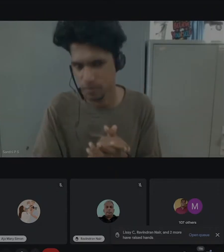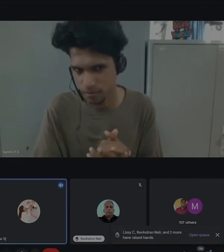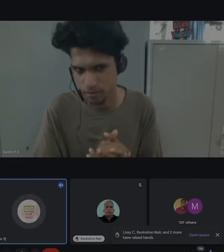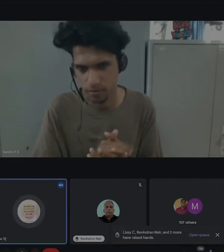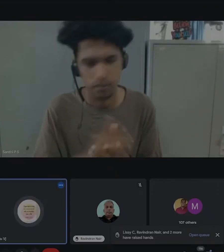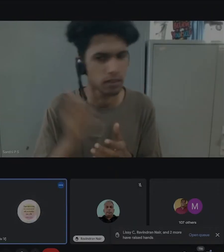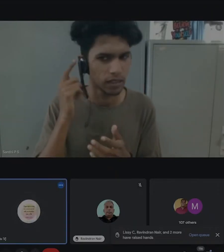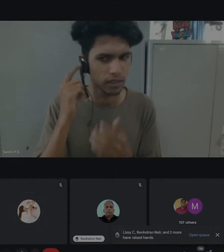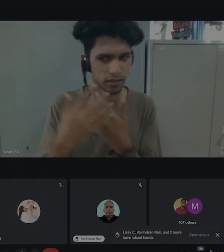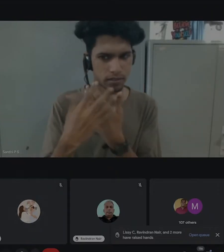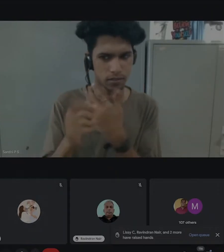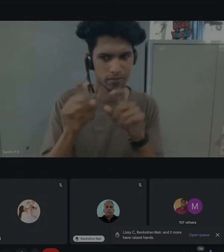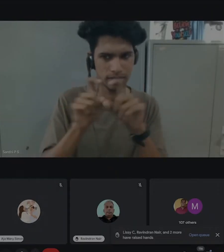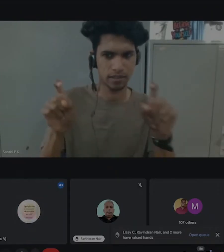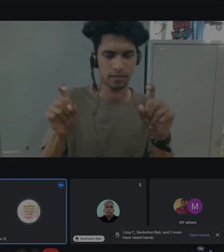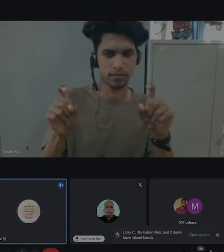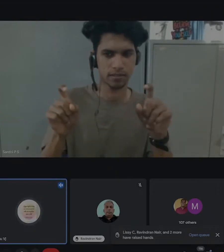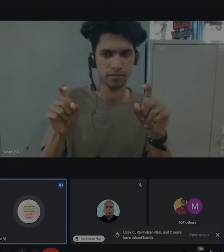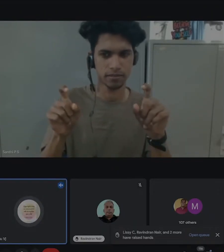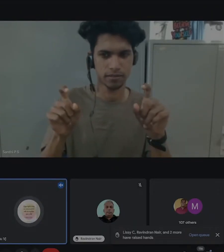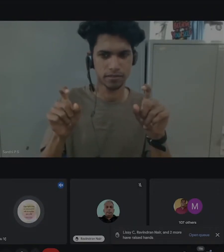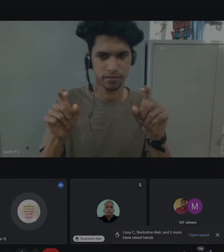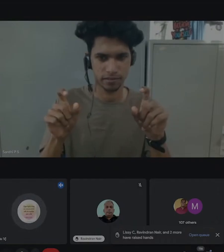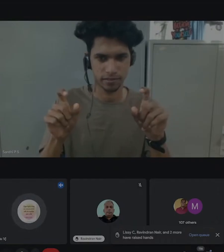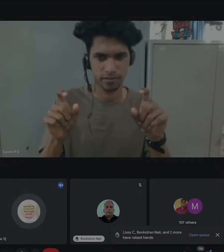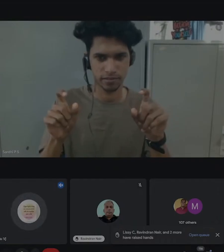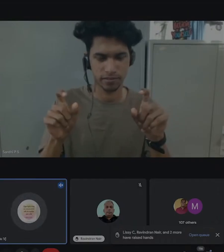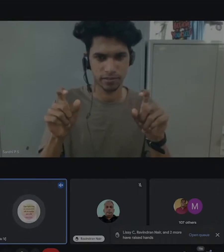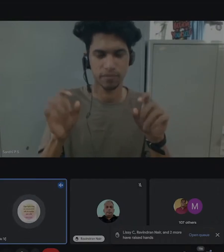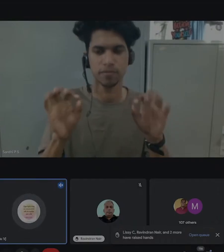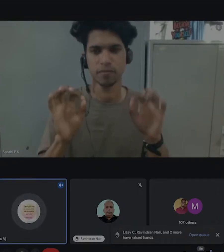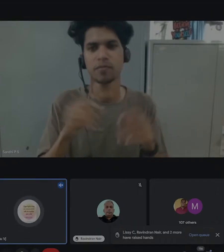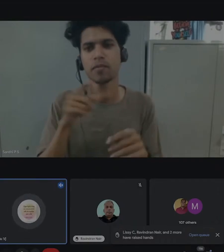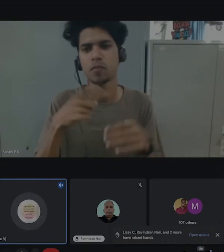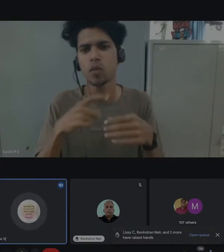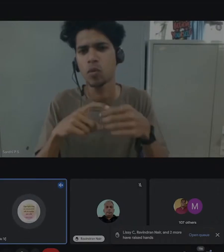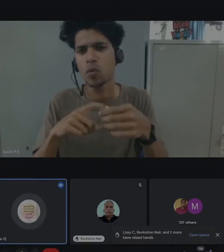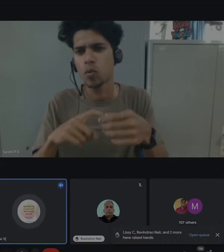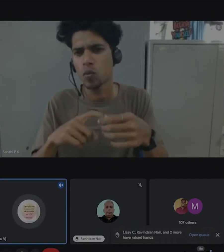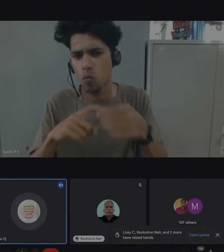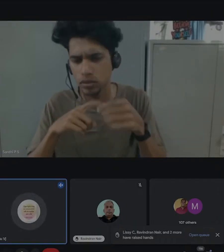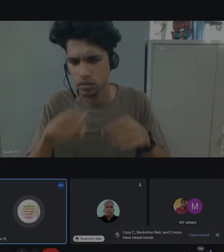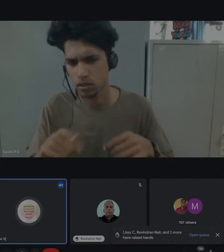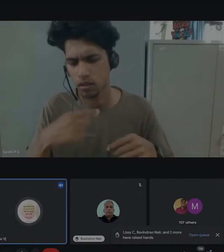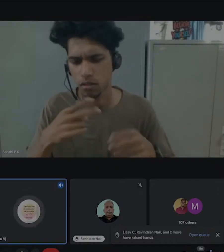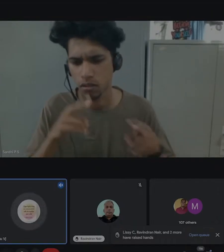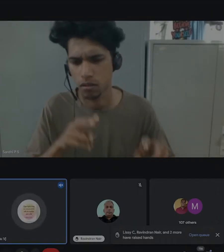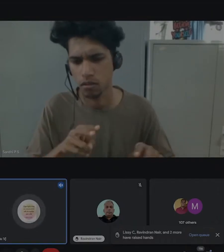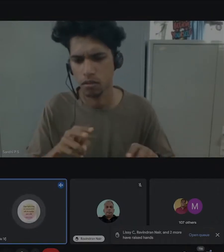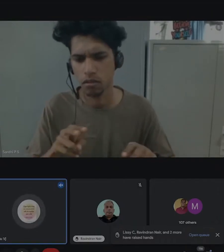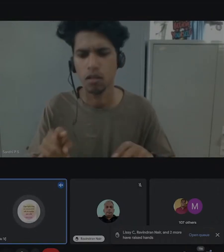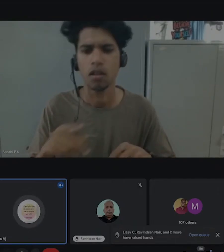കേൾക്കാൻ പറ്റുന്നുണ്ട്? കേൾക്കാൻ പറ്റുന്നുണ്ട്. ഈ ചോദ്യം സ്പീച്ച് ആൻഡ് ഹിയറിംഗ് പ്രോബ്ലം